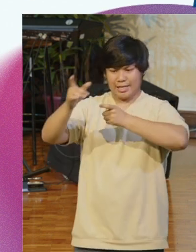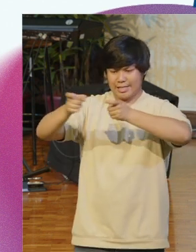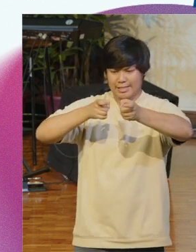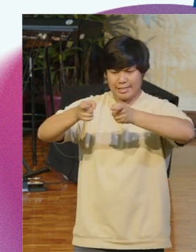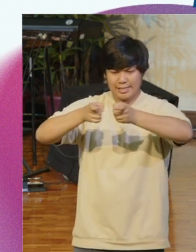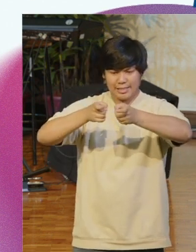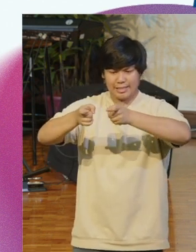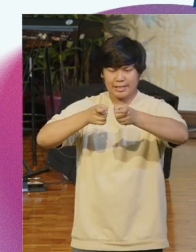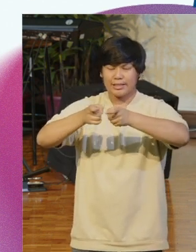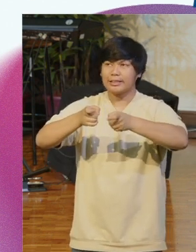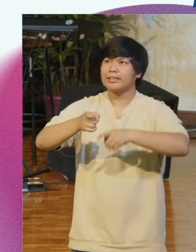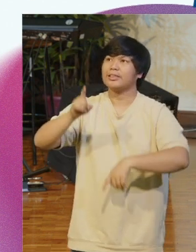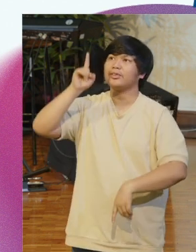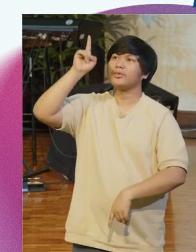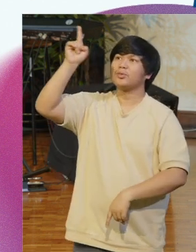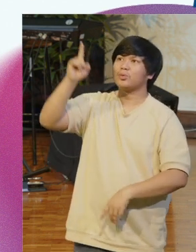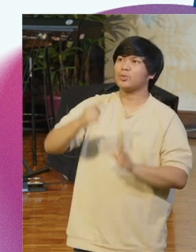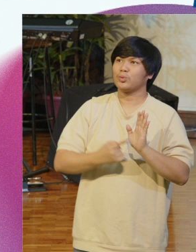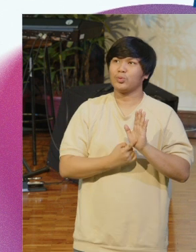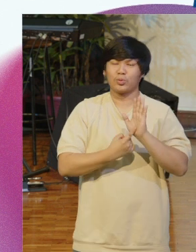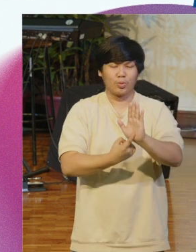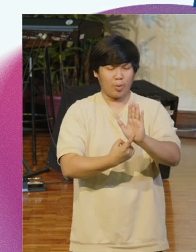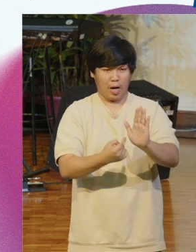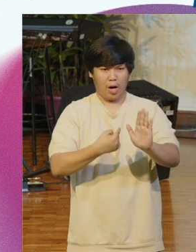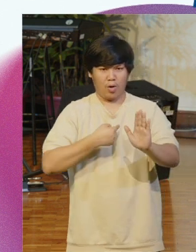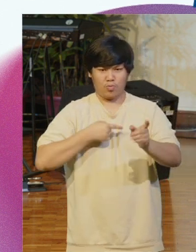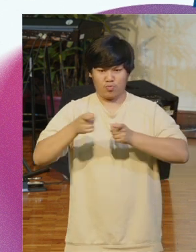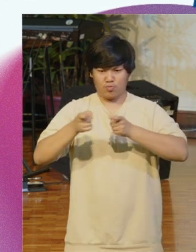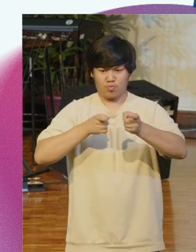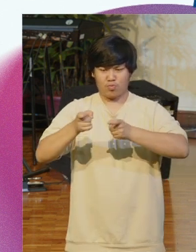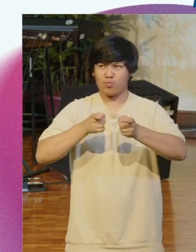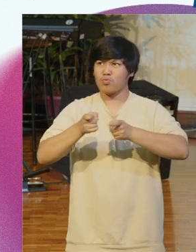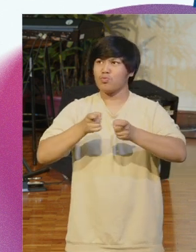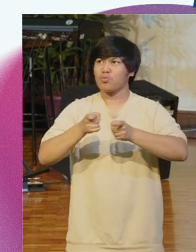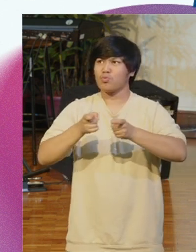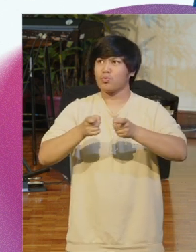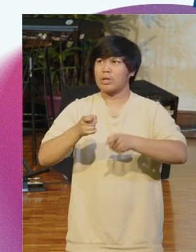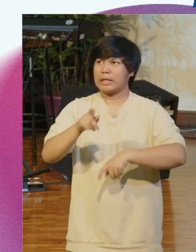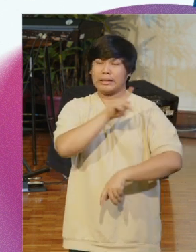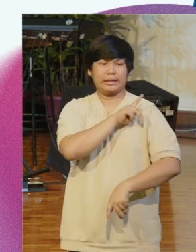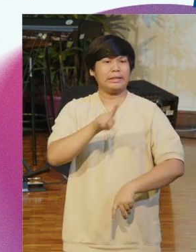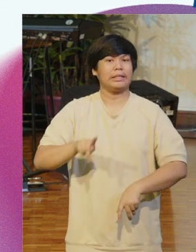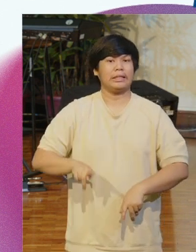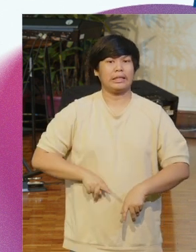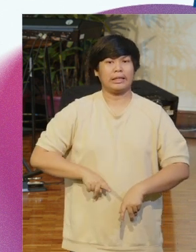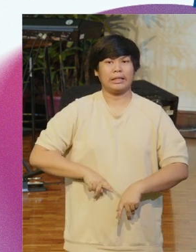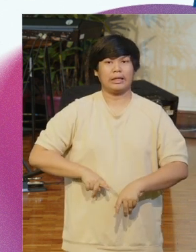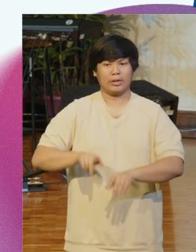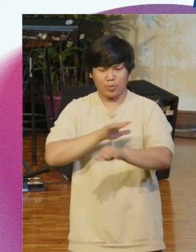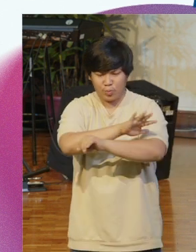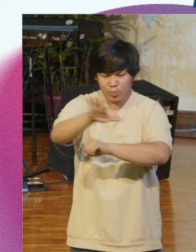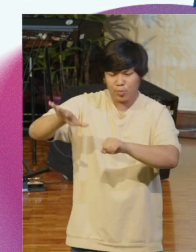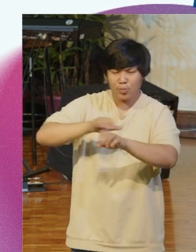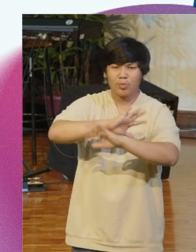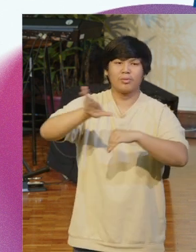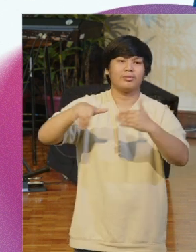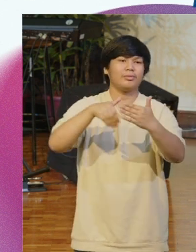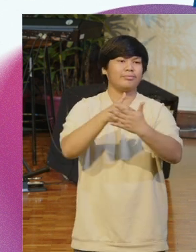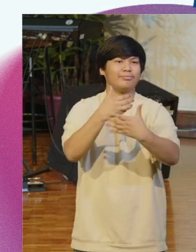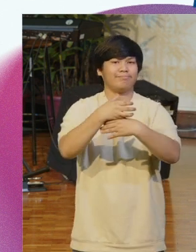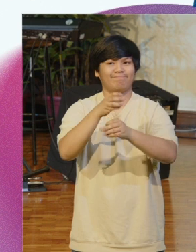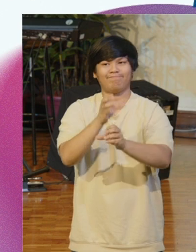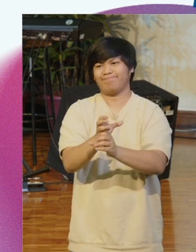sovereignty is His exercise of rule as sovereign or king over